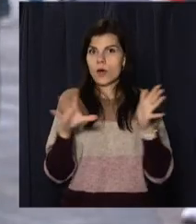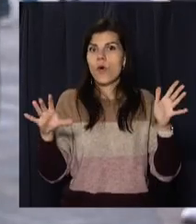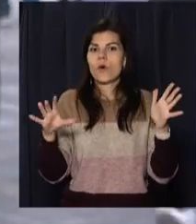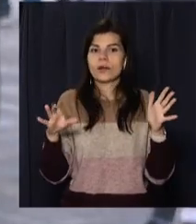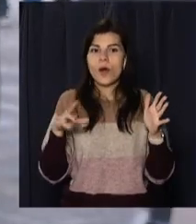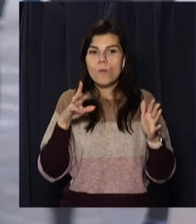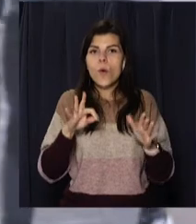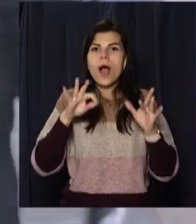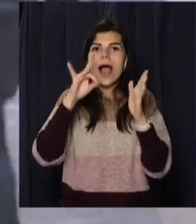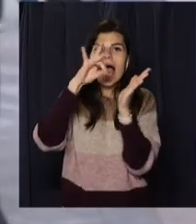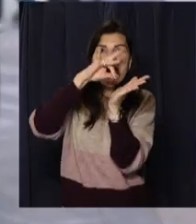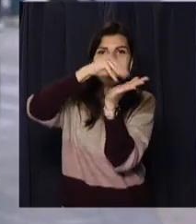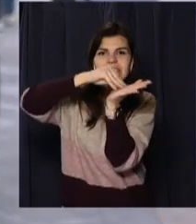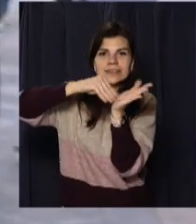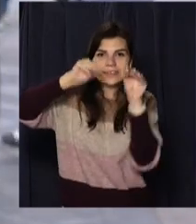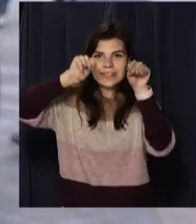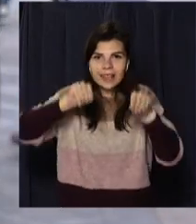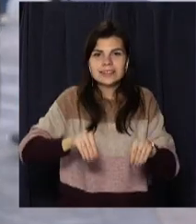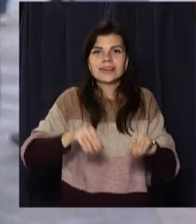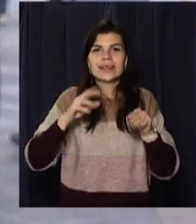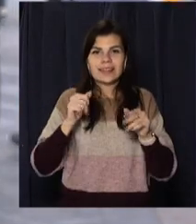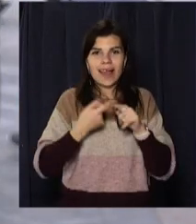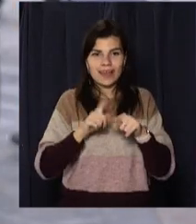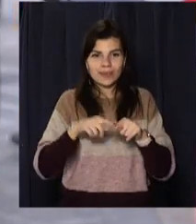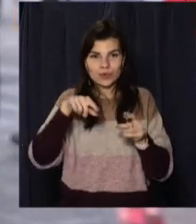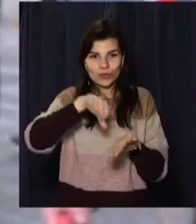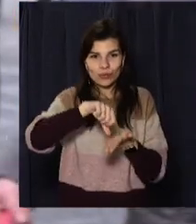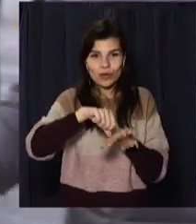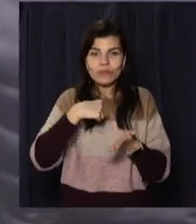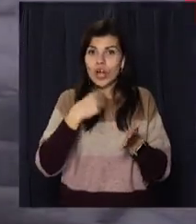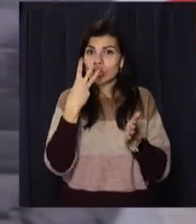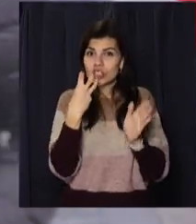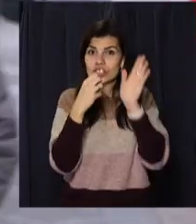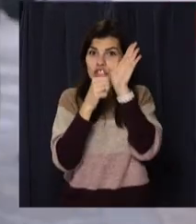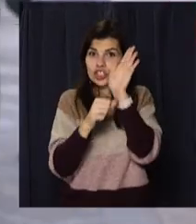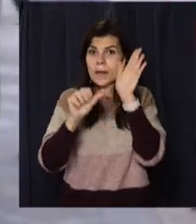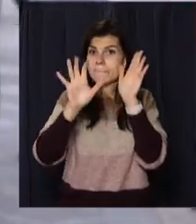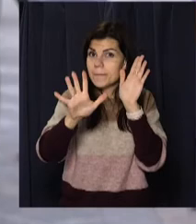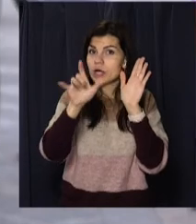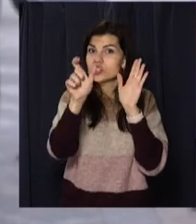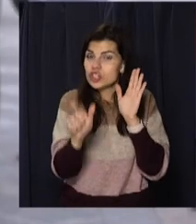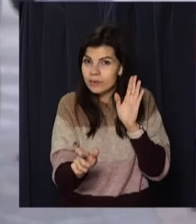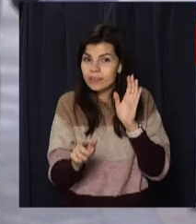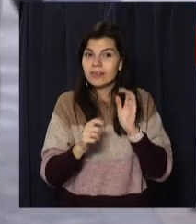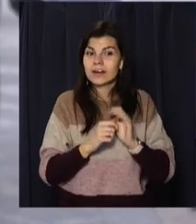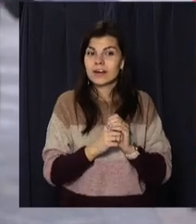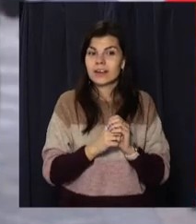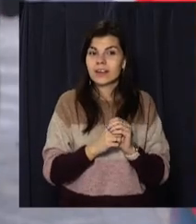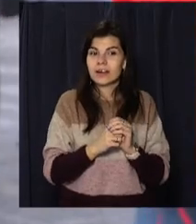по регистрациям на мероприятие. Нас 365 человек.